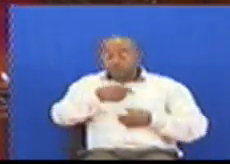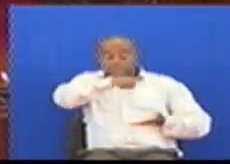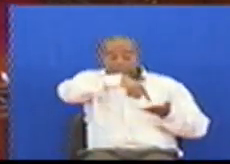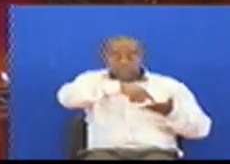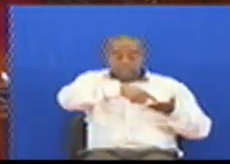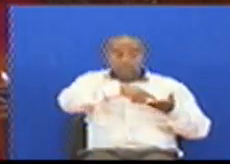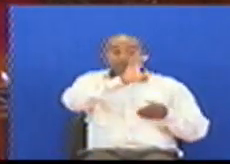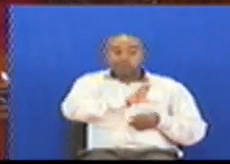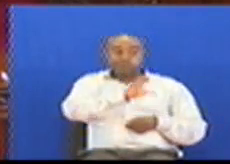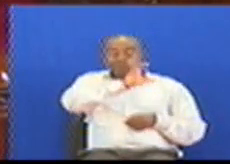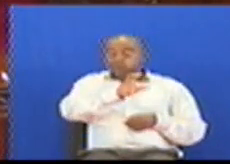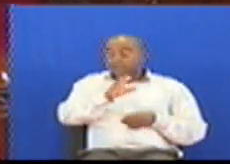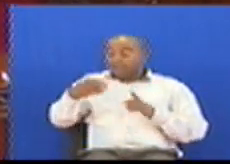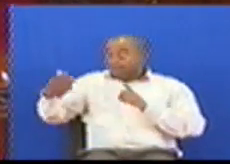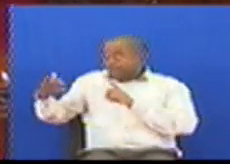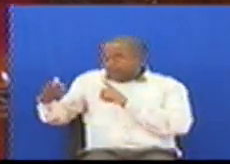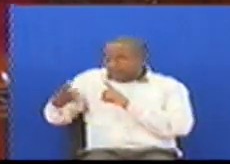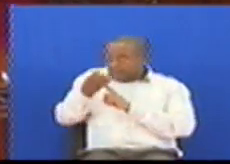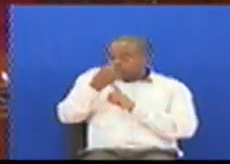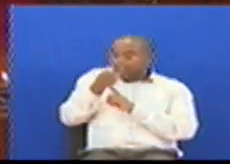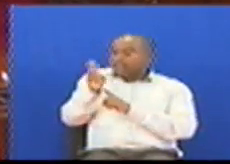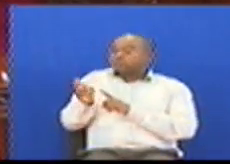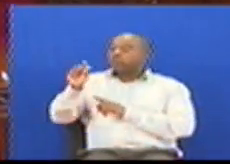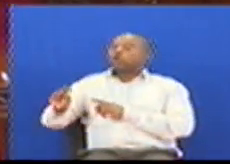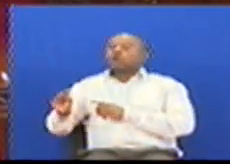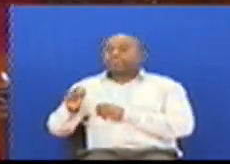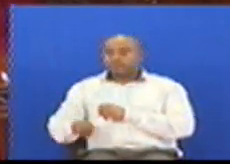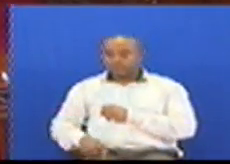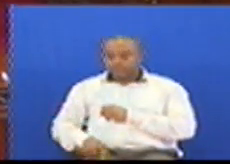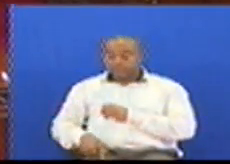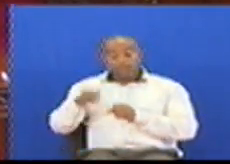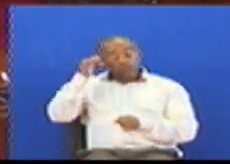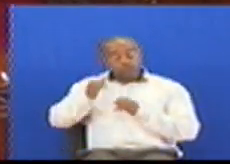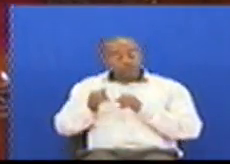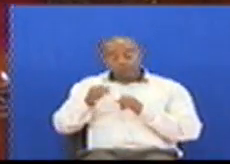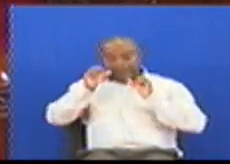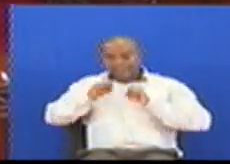Mwisho, fanyeni tathmini ya force account kwenye miradi tunayoitekeleza.